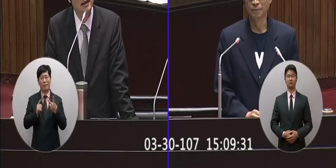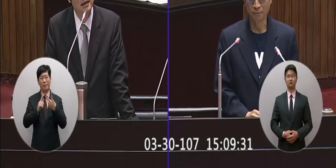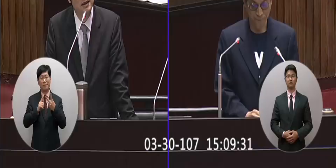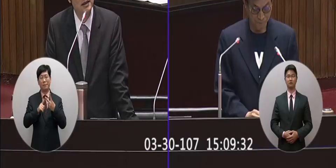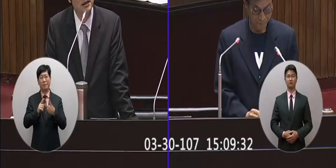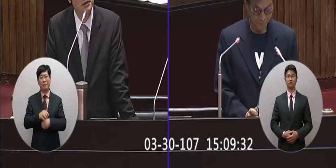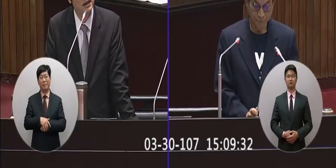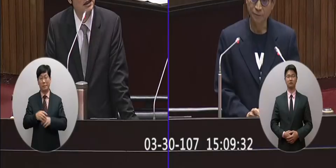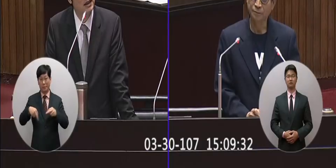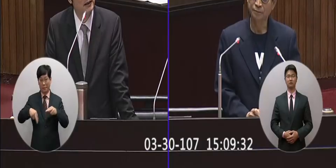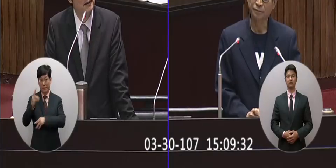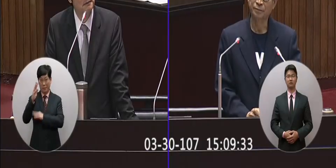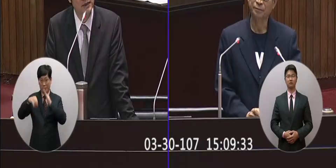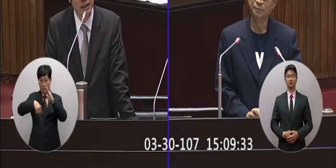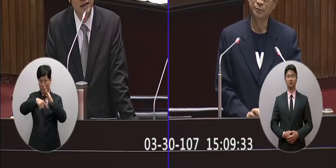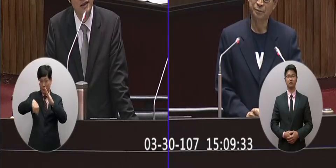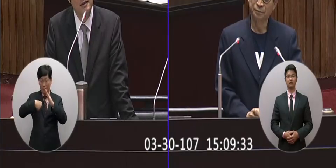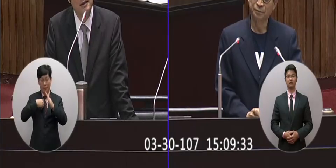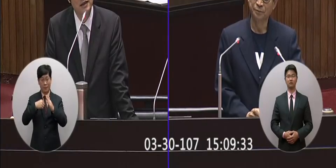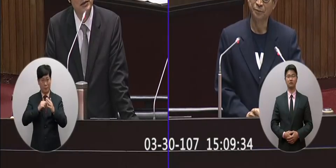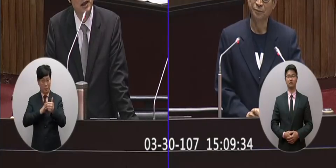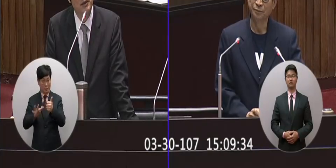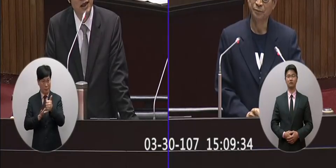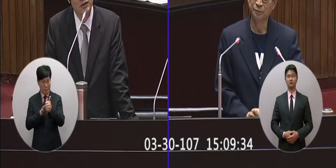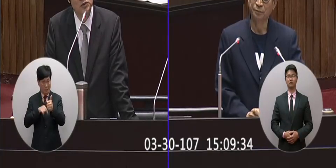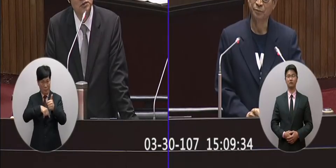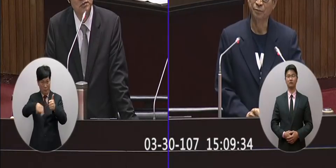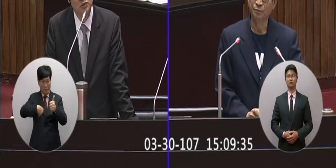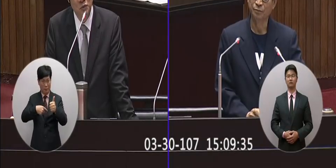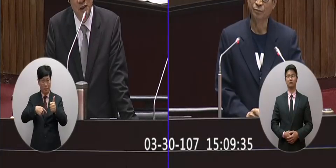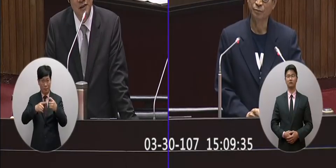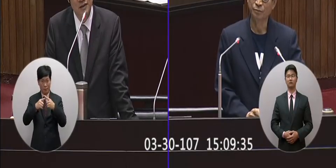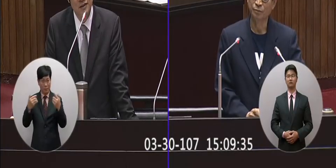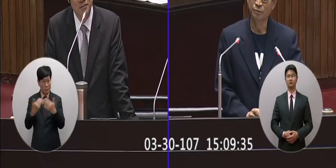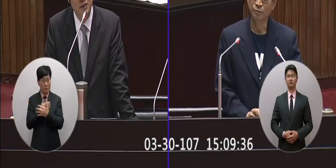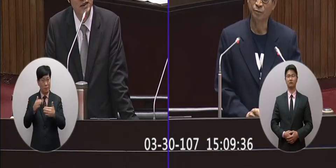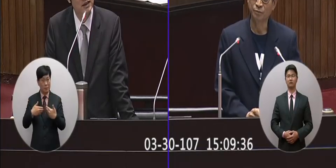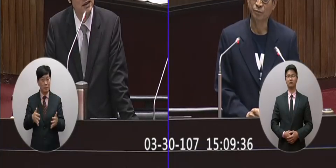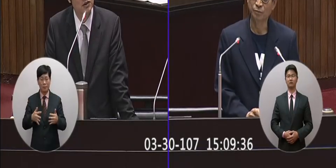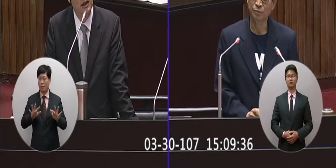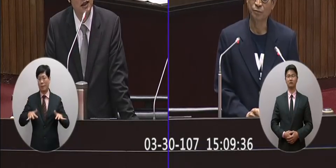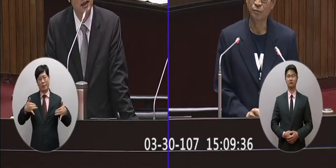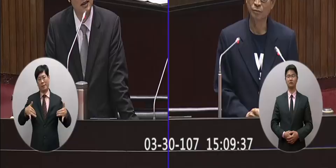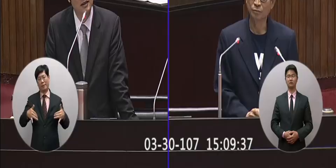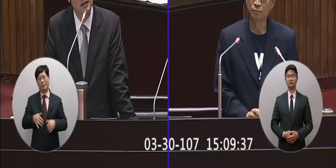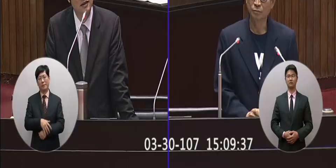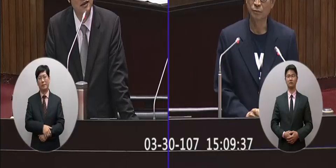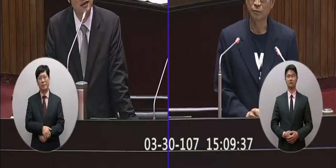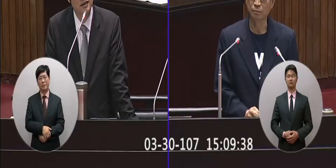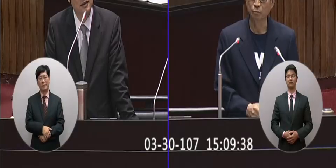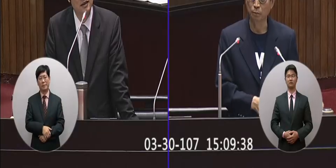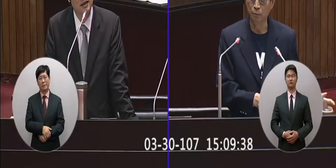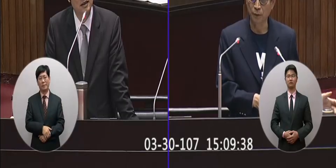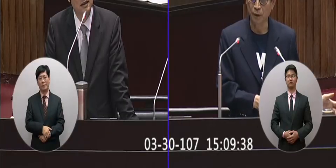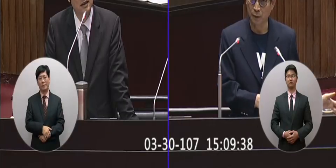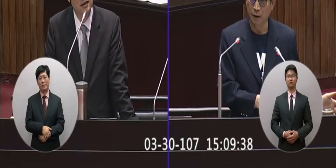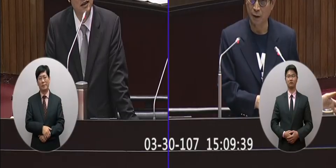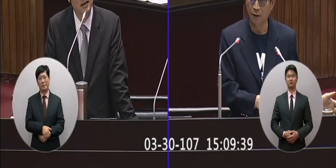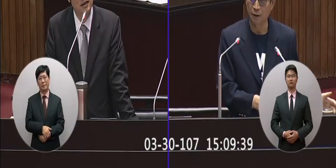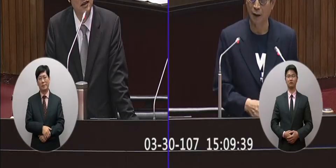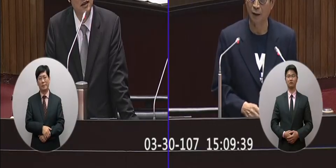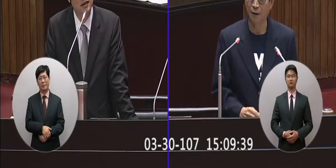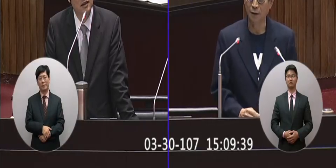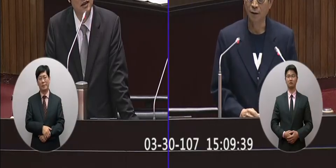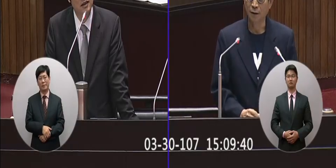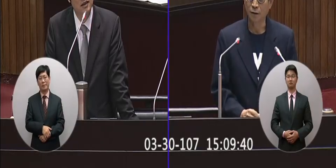二个是行政院的内阁到底要不要改组，目前是没有这个计划。 媒